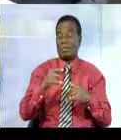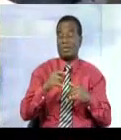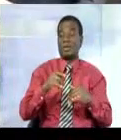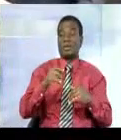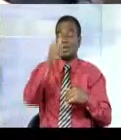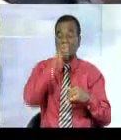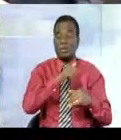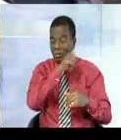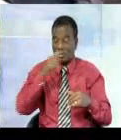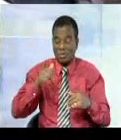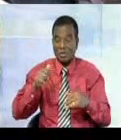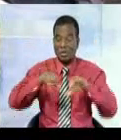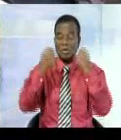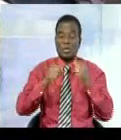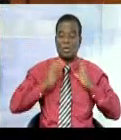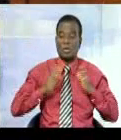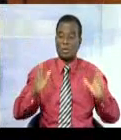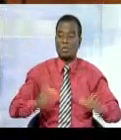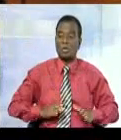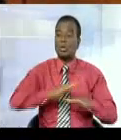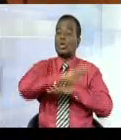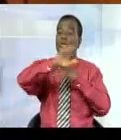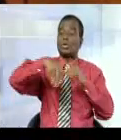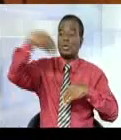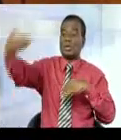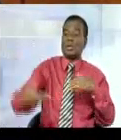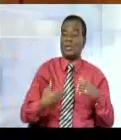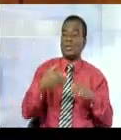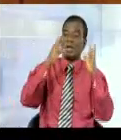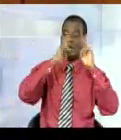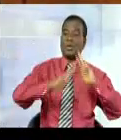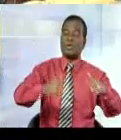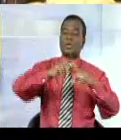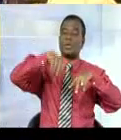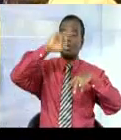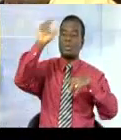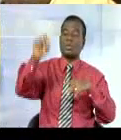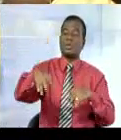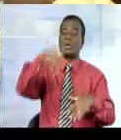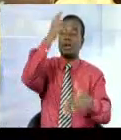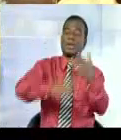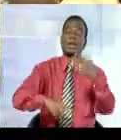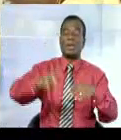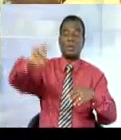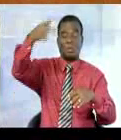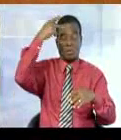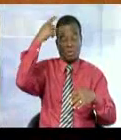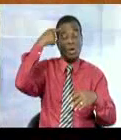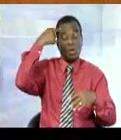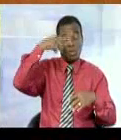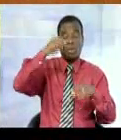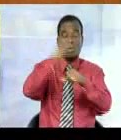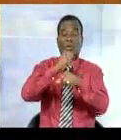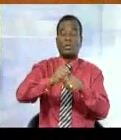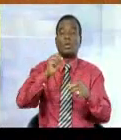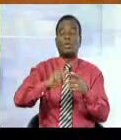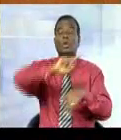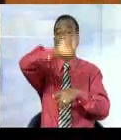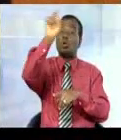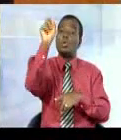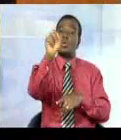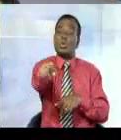au développement, société civile. Tous invités à répondre à une question, quelle politique pour l'emploi? Une interrogation